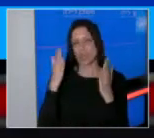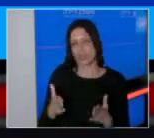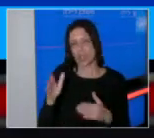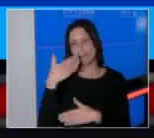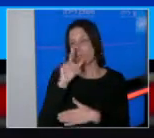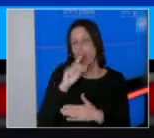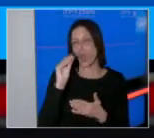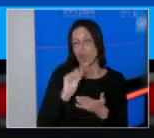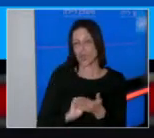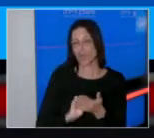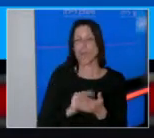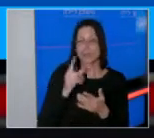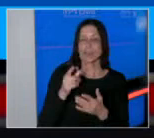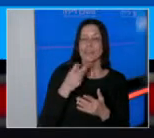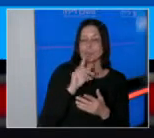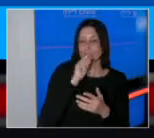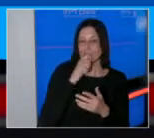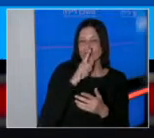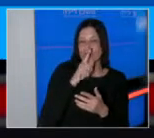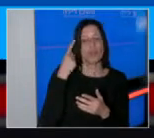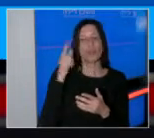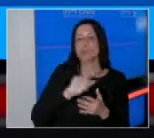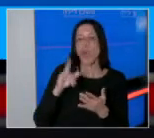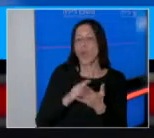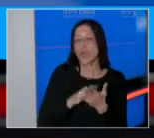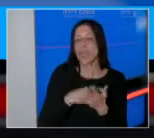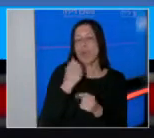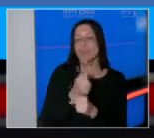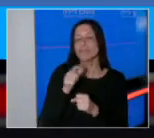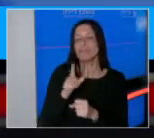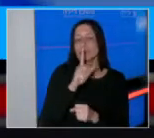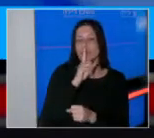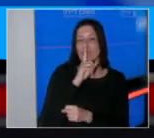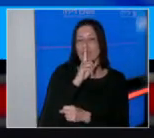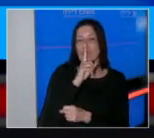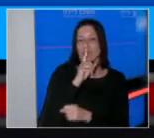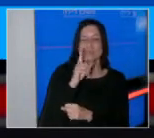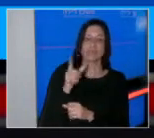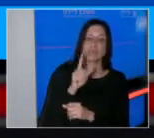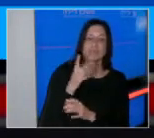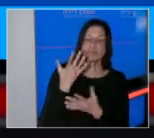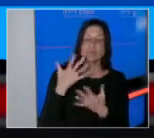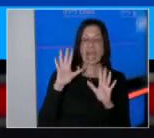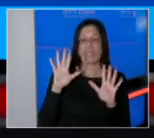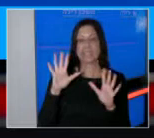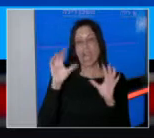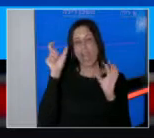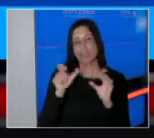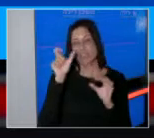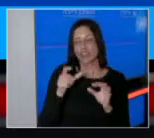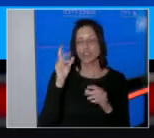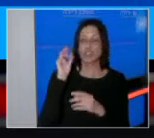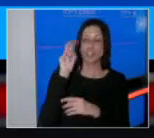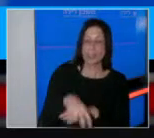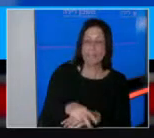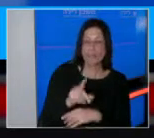עם כל השושו שעושים עם הדבר הזה, הם יודעים הרי שזה לא חוקי, הם עושים מאוד מאוד בשקט. אף אחד, מתוך העשרה אנשים שאולי השתתפו שם, אף